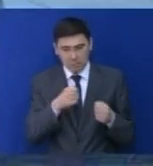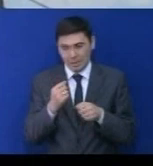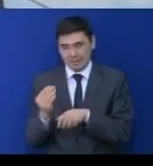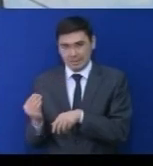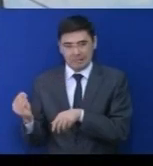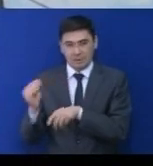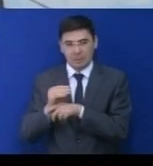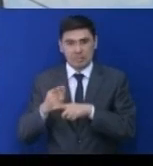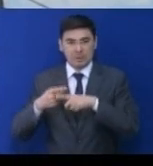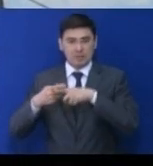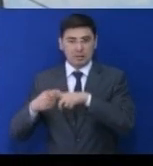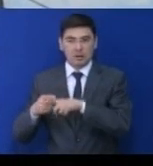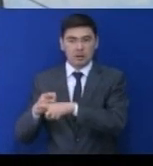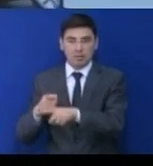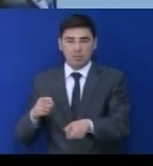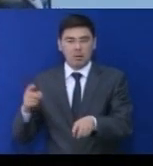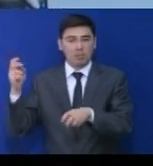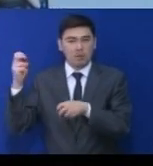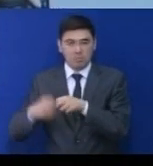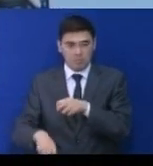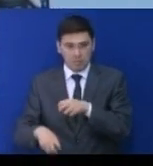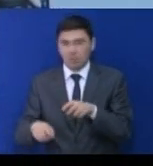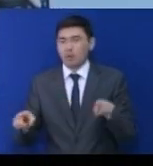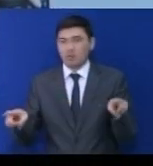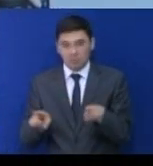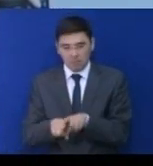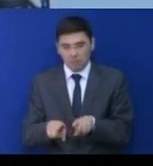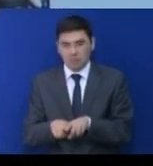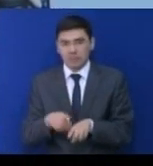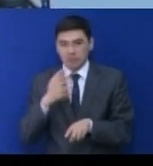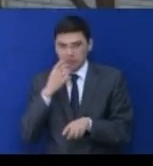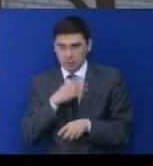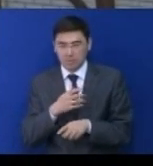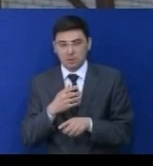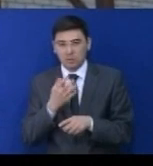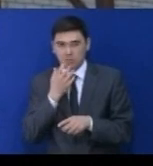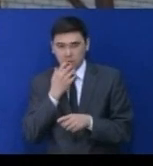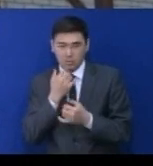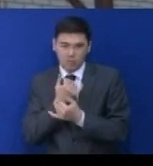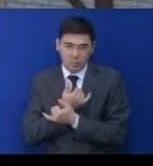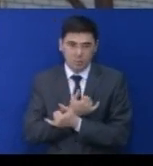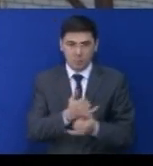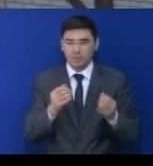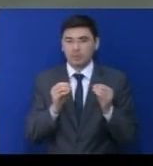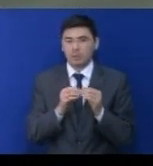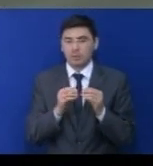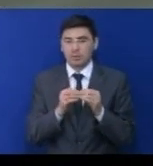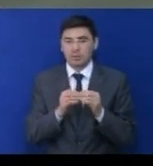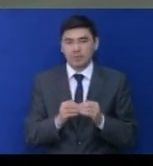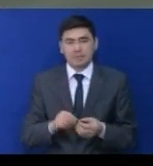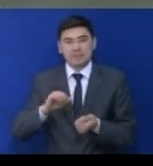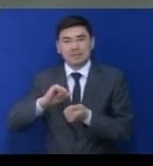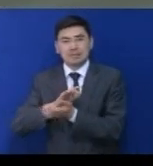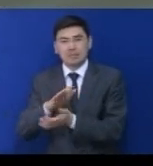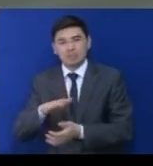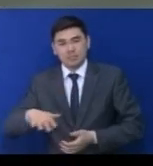қондырғылардың істен шығуына қарамастан қазандықтар тұтынушыларды тұрақты жылумен қамтамасыз етуге тырысты. Цементшілер мен Шығыс кенттерінің және орталық